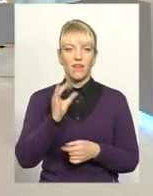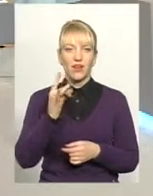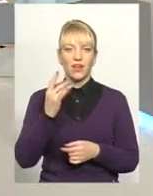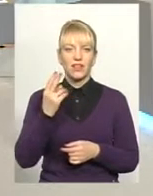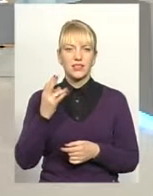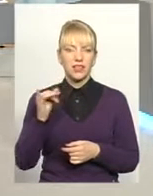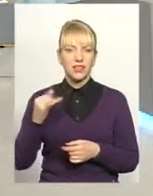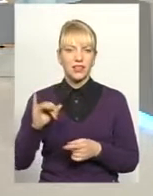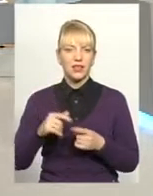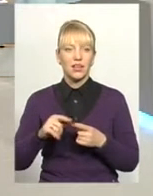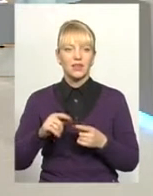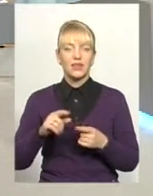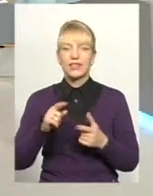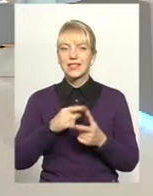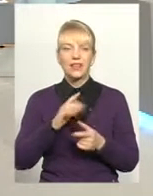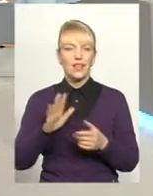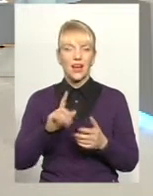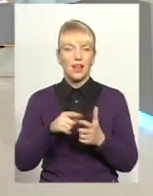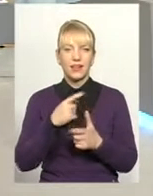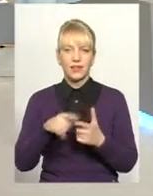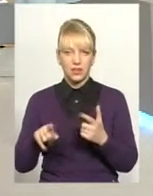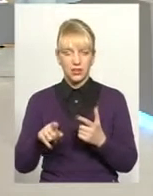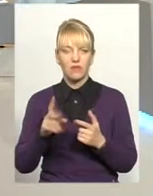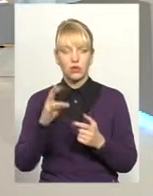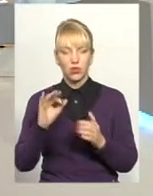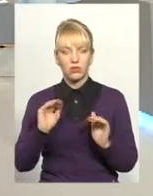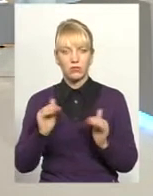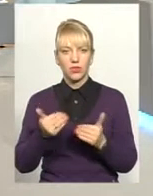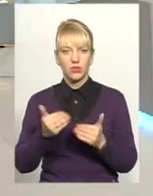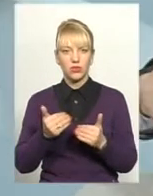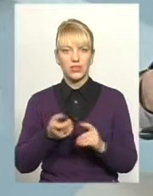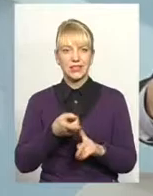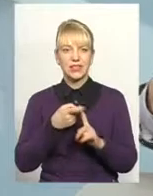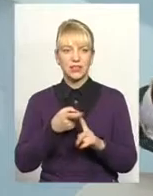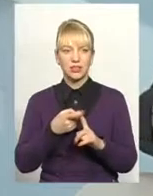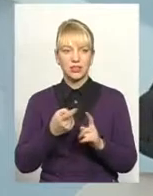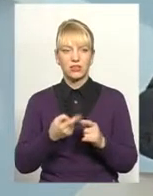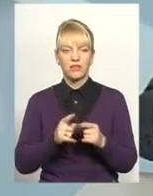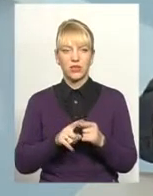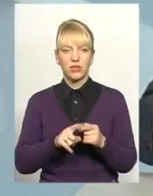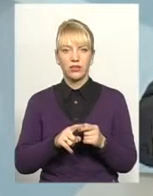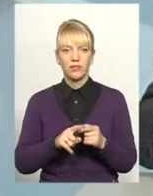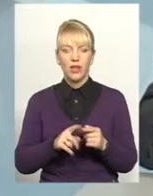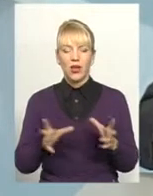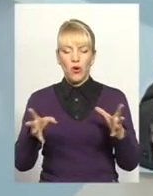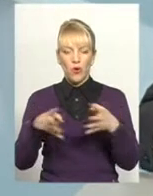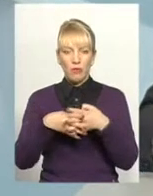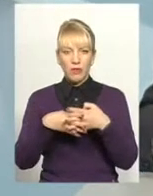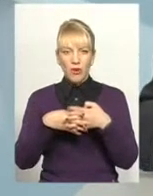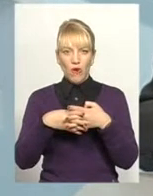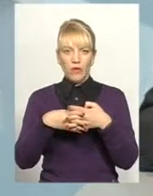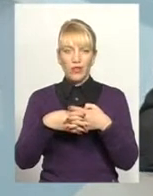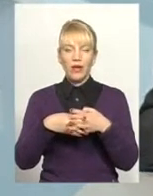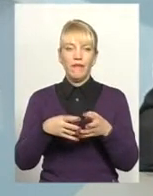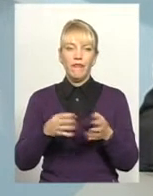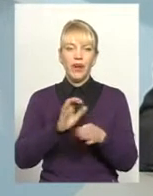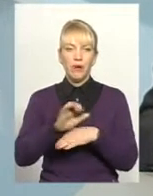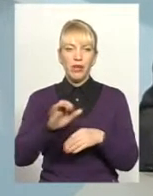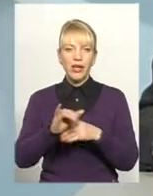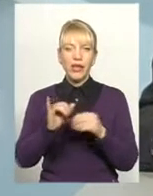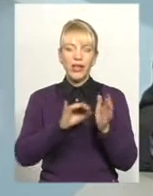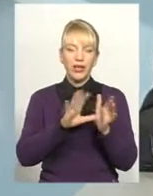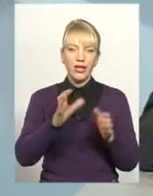зовсім альтернативно, значить, але у всякому разі вони зменшують залежність. Вони комбіноване виробництво і електричної, і теплової